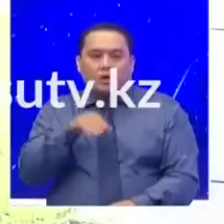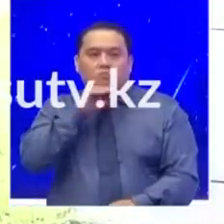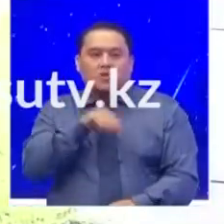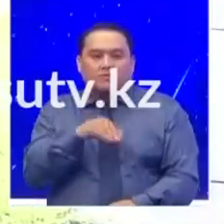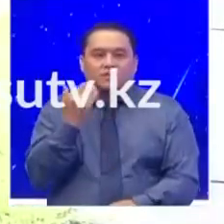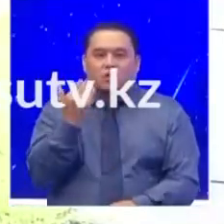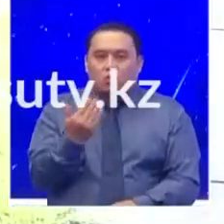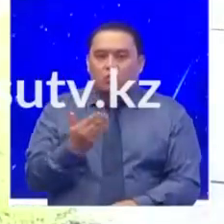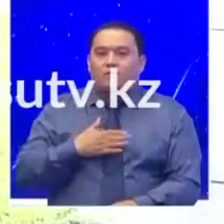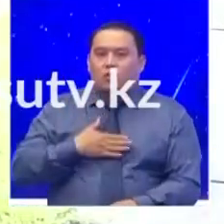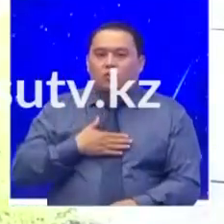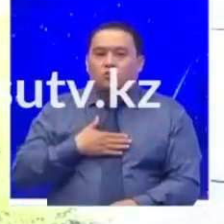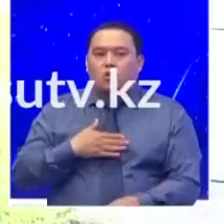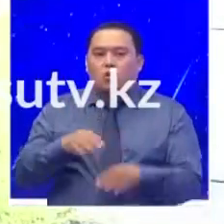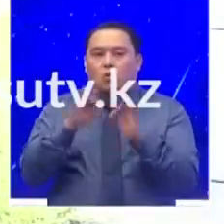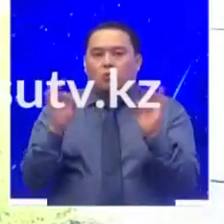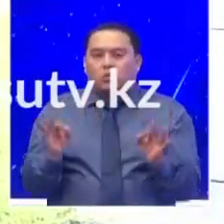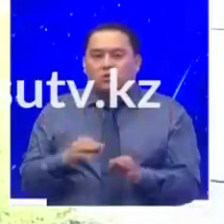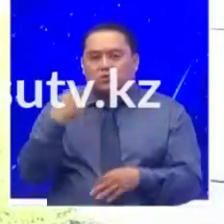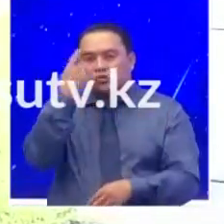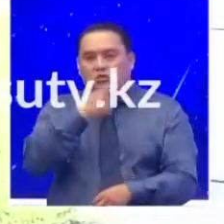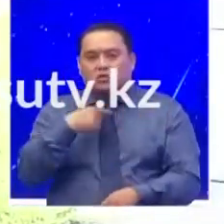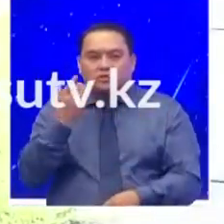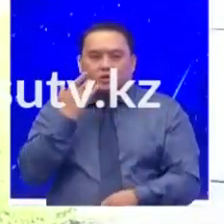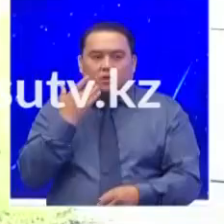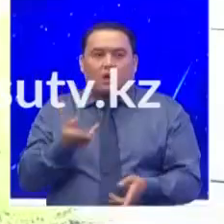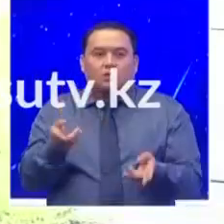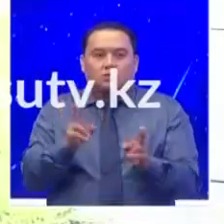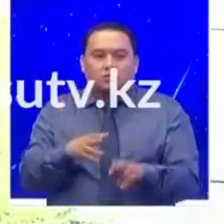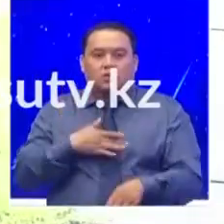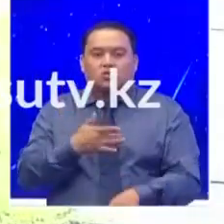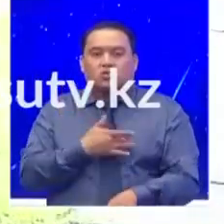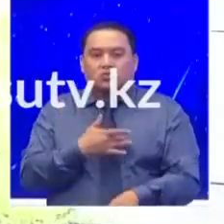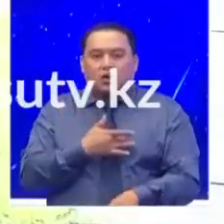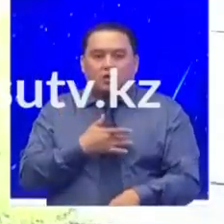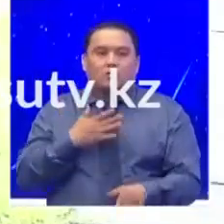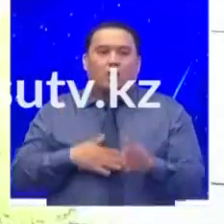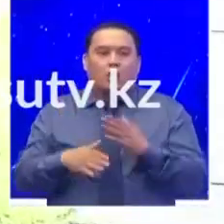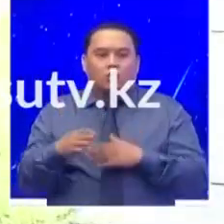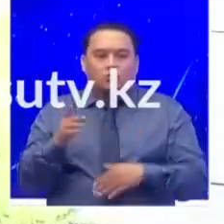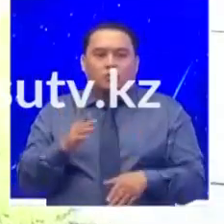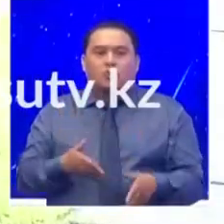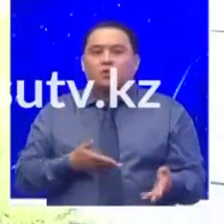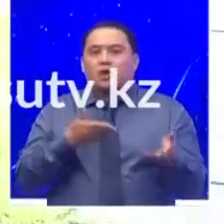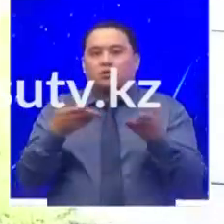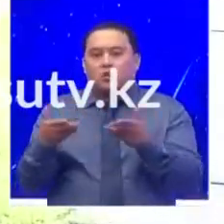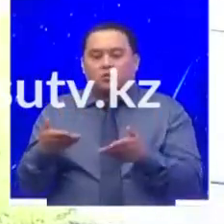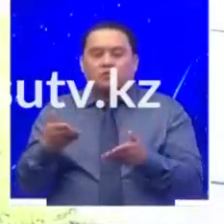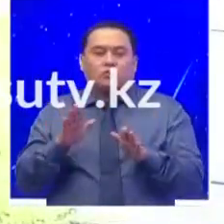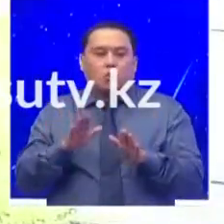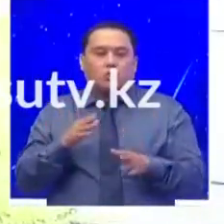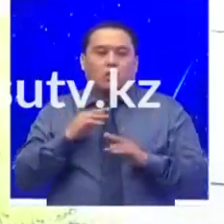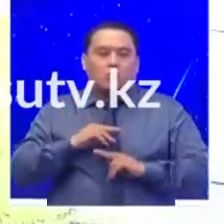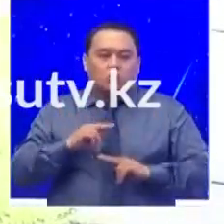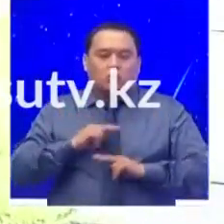профессионалом своего дела. Светлый образ Бейсена Куранбека навсегда останется в наших сердцах. Отрадно, что на наше предложение откликнулись не только